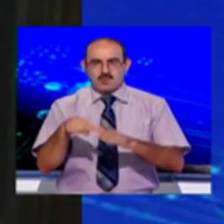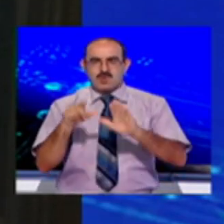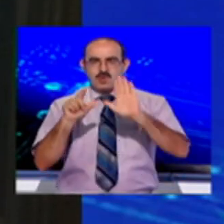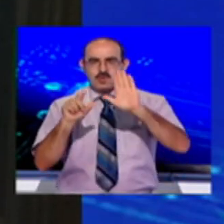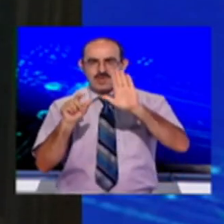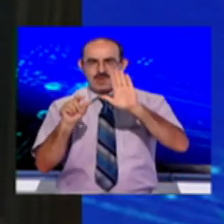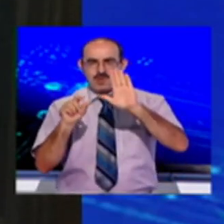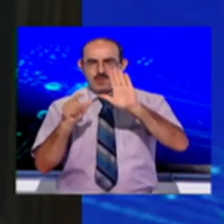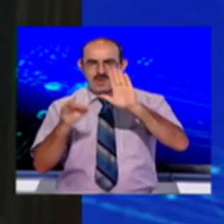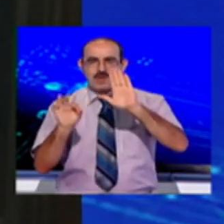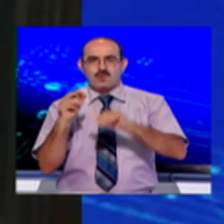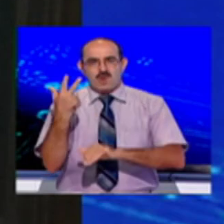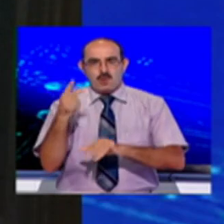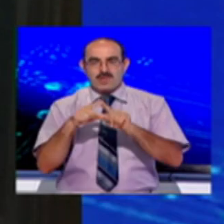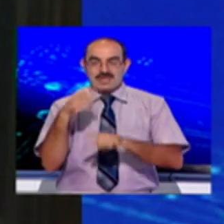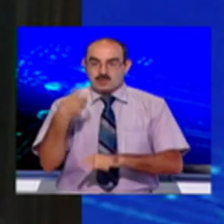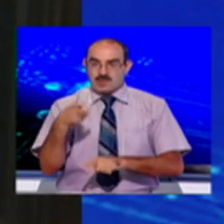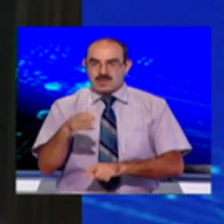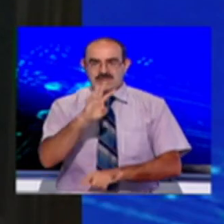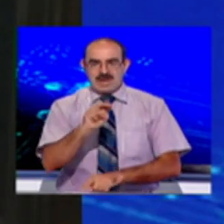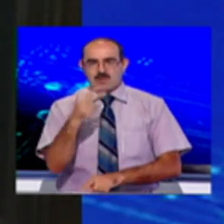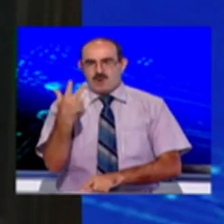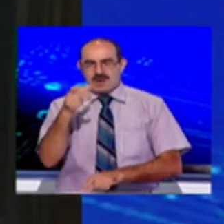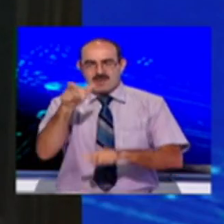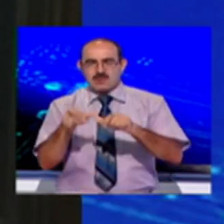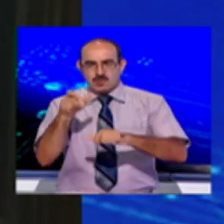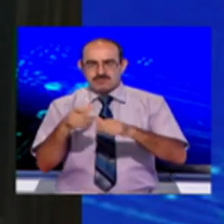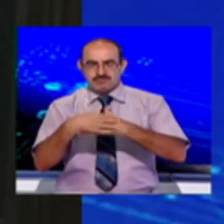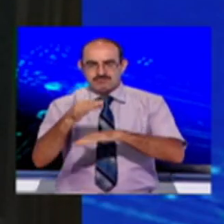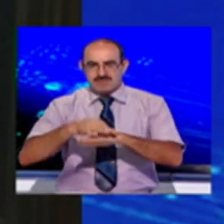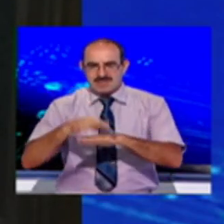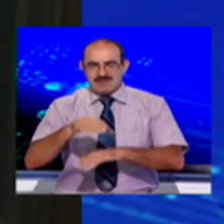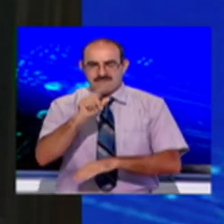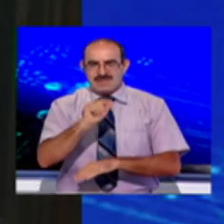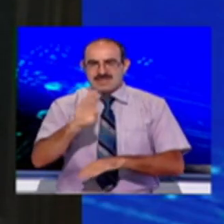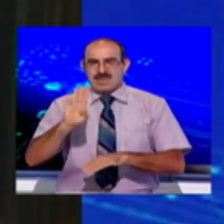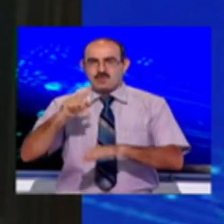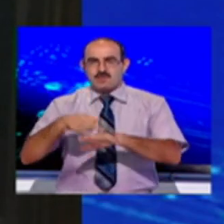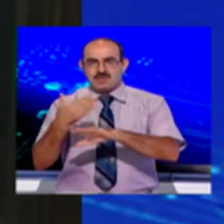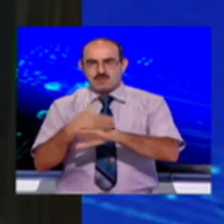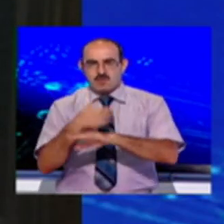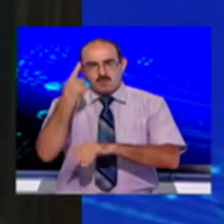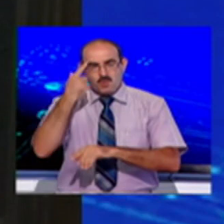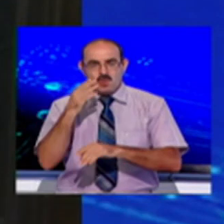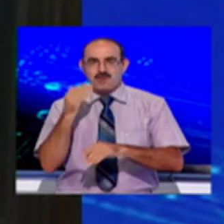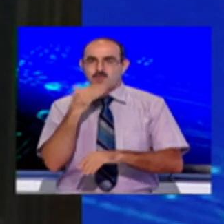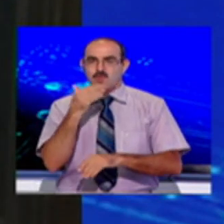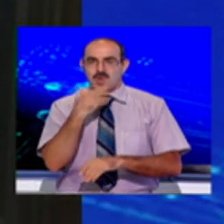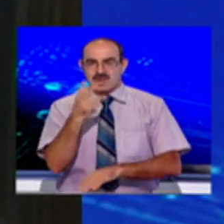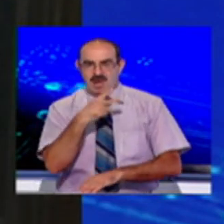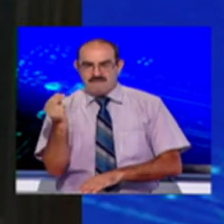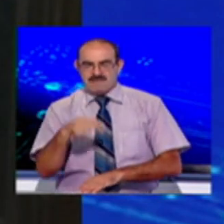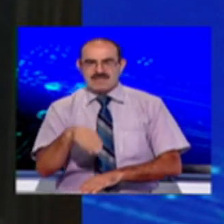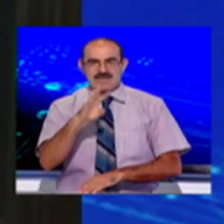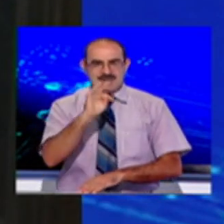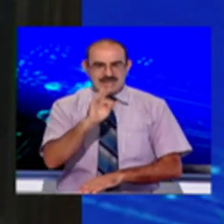25,263، منهم 343 حالة تمثلت للشفاء خلال 24 ساعة الأخيرة. فيما يخص الاستشفاء، عندنا